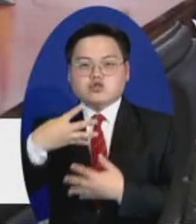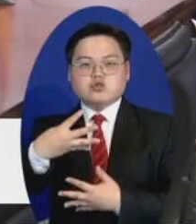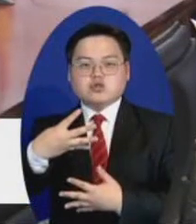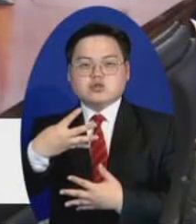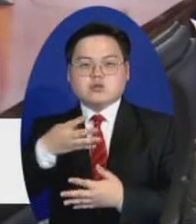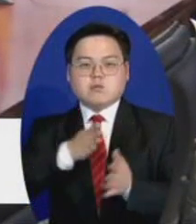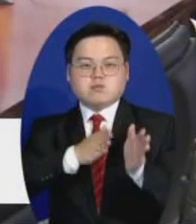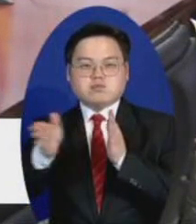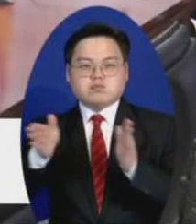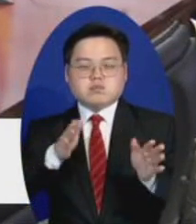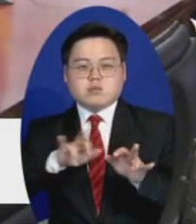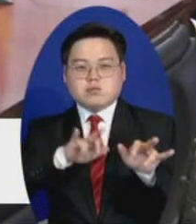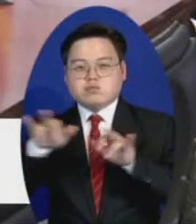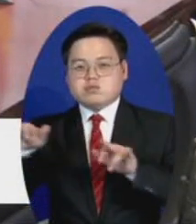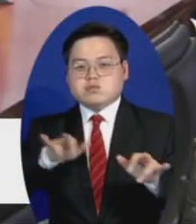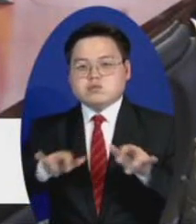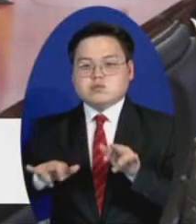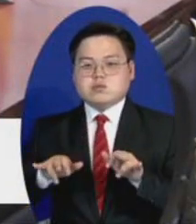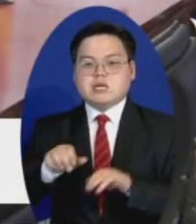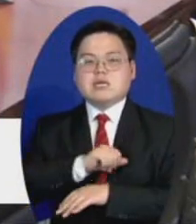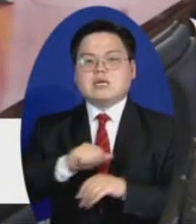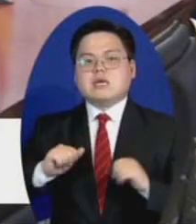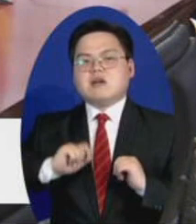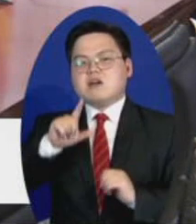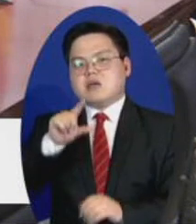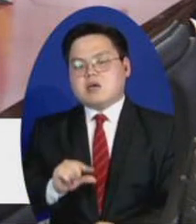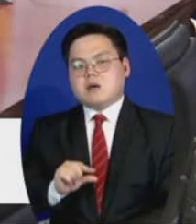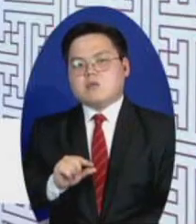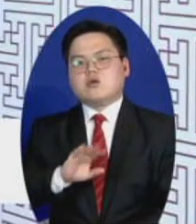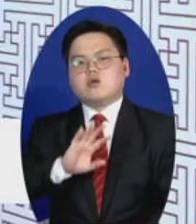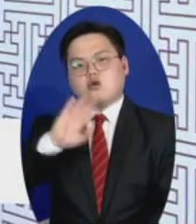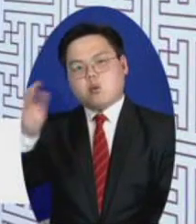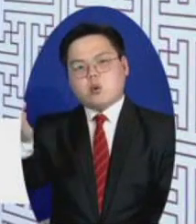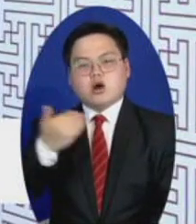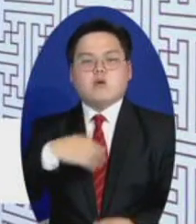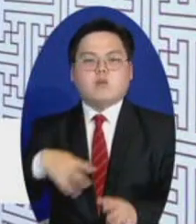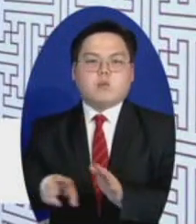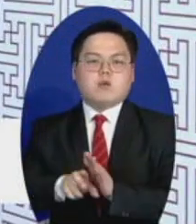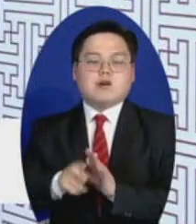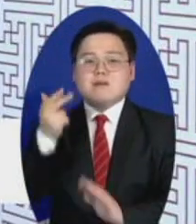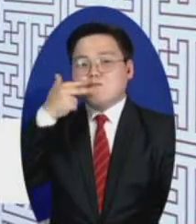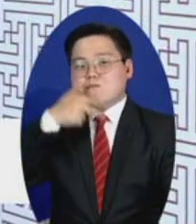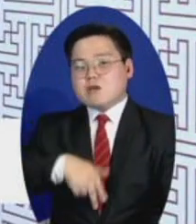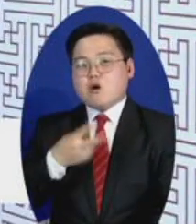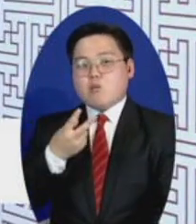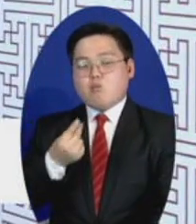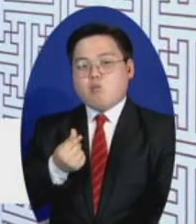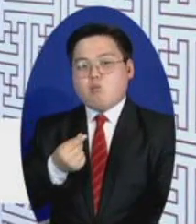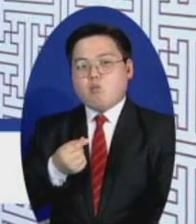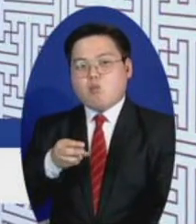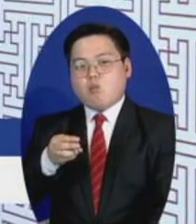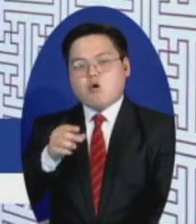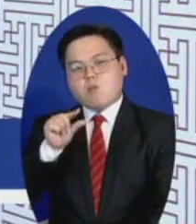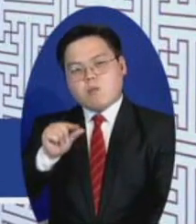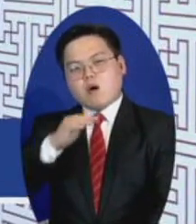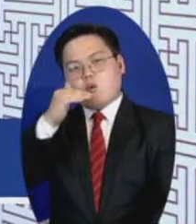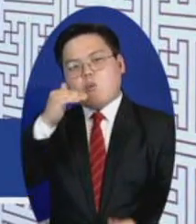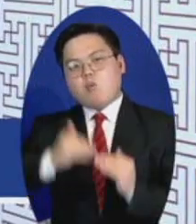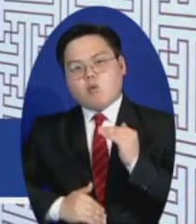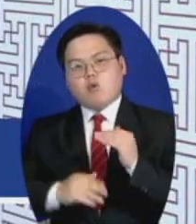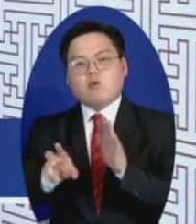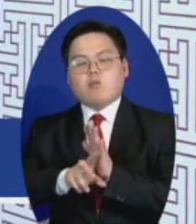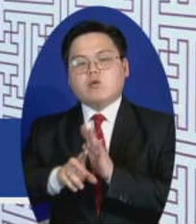тогтмол нислэгтэй болж, иргэд илүү хямд зорчих боломж үүснэ гэж үзэж байгаа юм байна. Одоо шатхууны үн тариф бол тодорхой хэмжээнд бууруулах боломж байна гэж харж